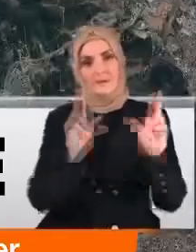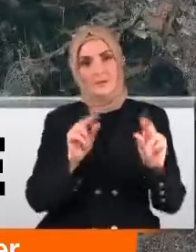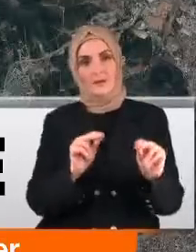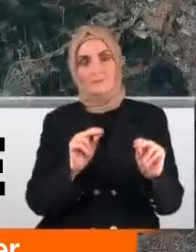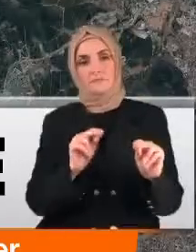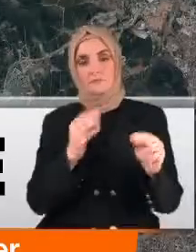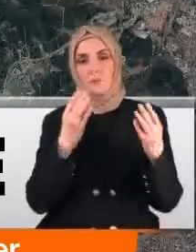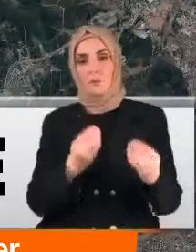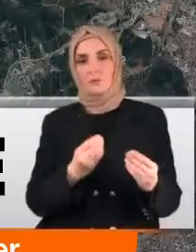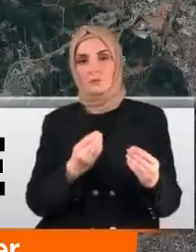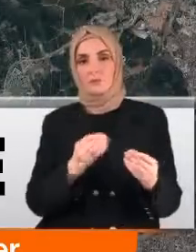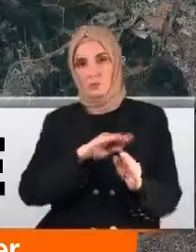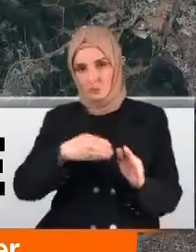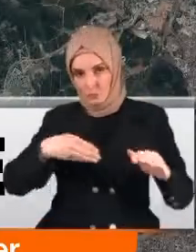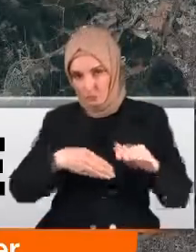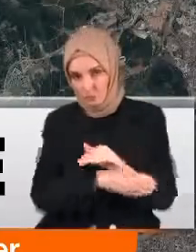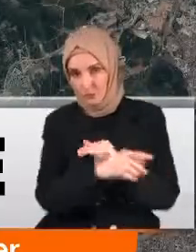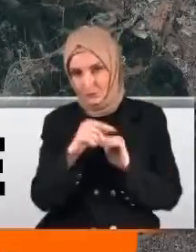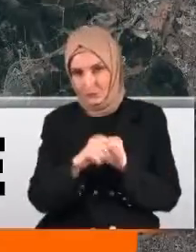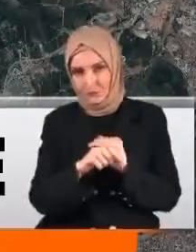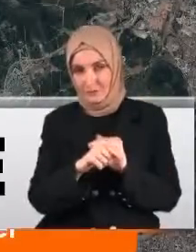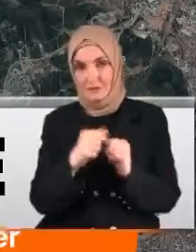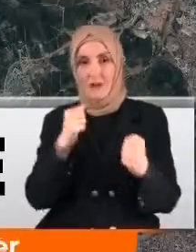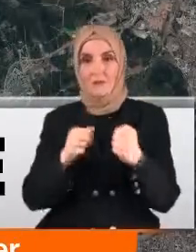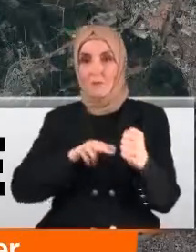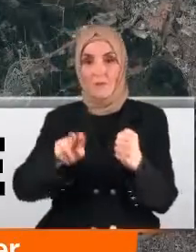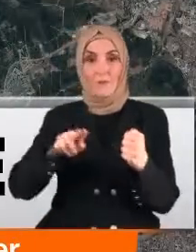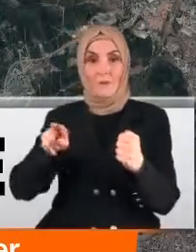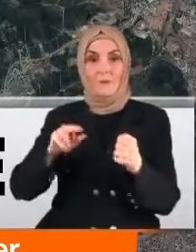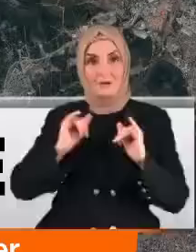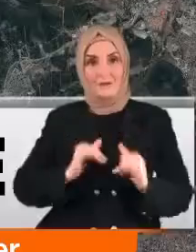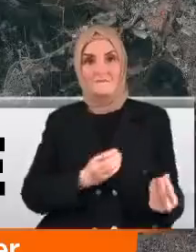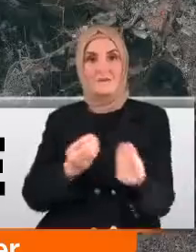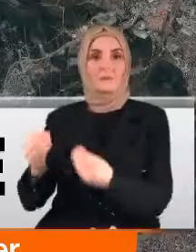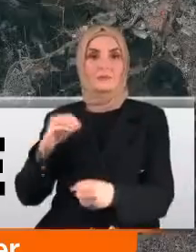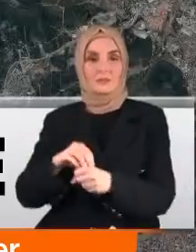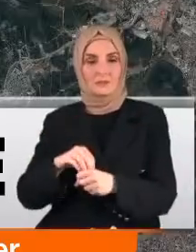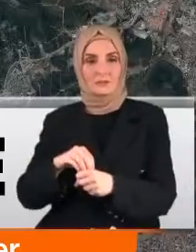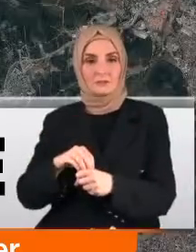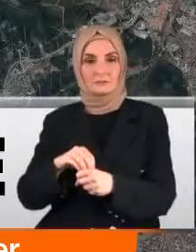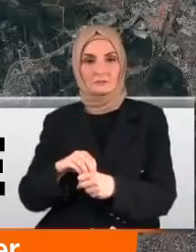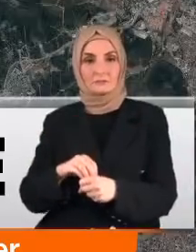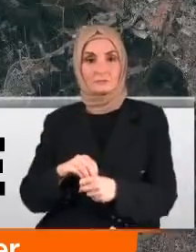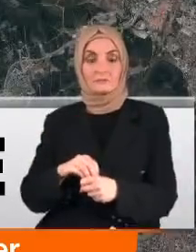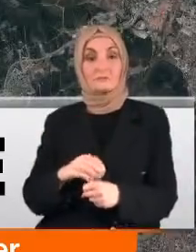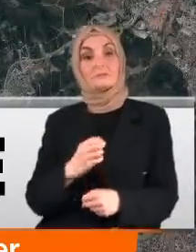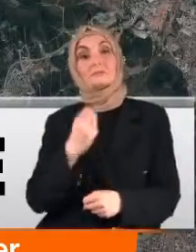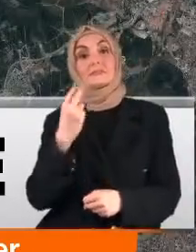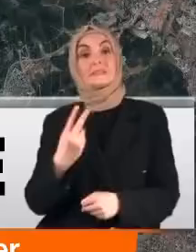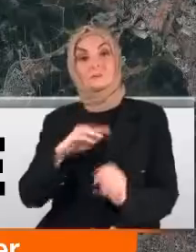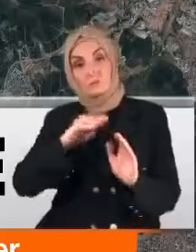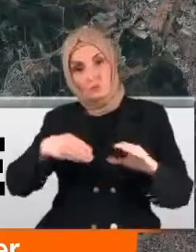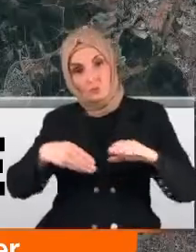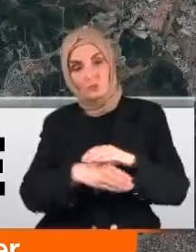İstanbul Tüneli'nin yanı sıra trafiğin rahatlaması ve ulaşımın kolaylaşması için bir tünel daha yapılacak. Ve bu da Büyük